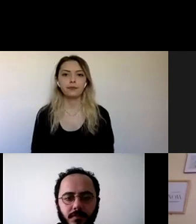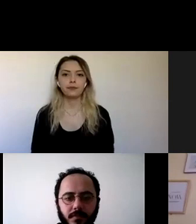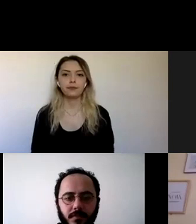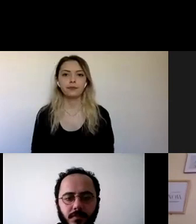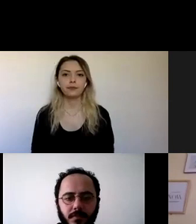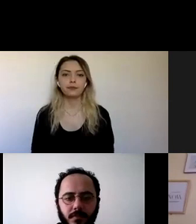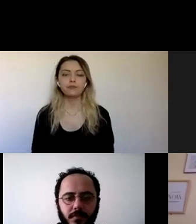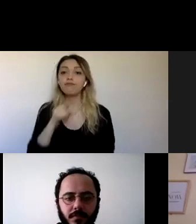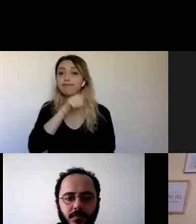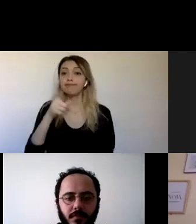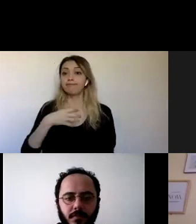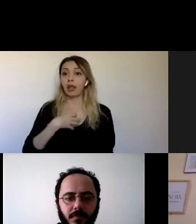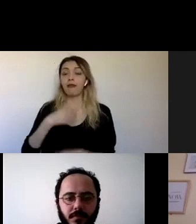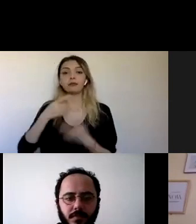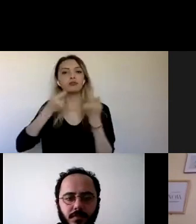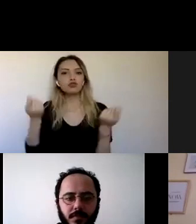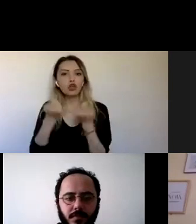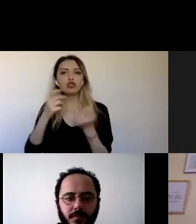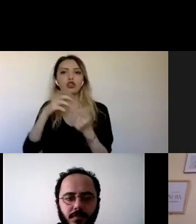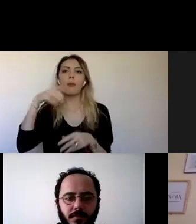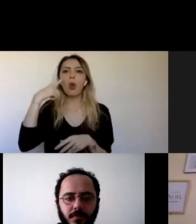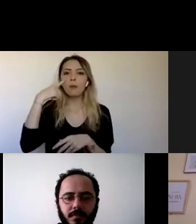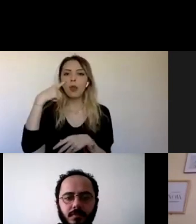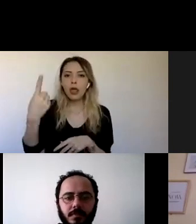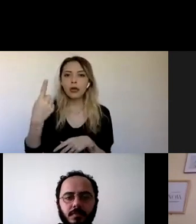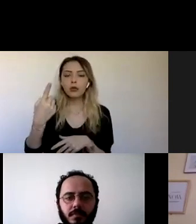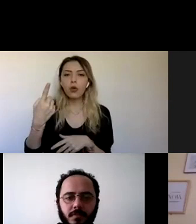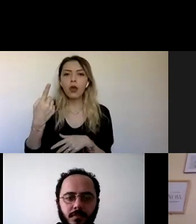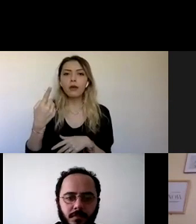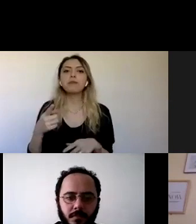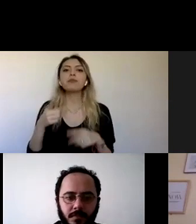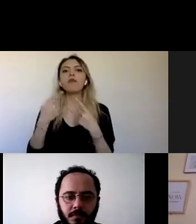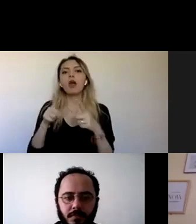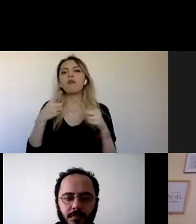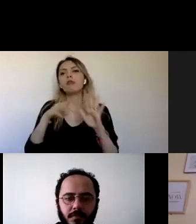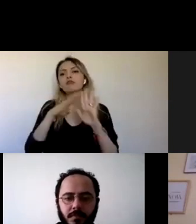çalıştığınız alana dair çalışan kurumlar. Ya da buna dair bir takım